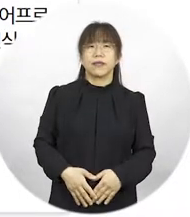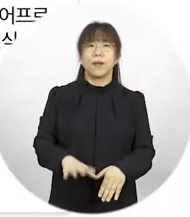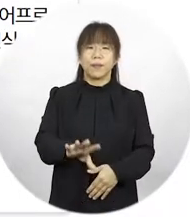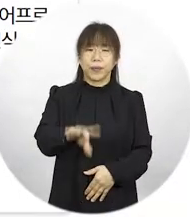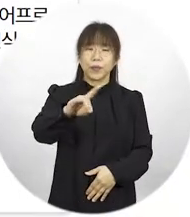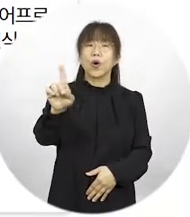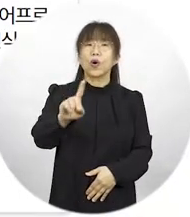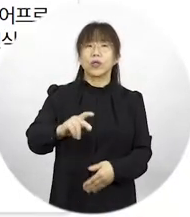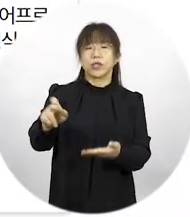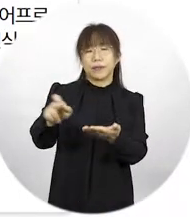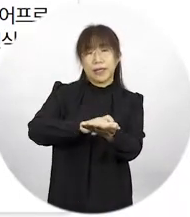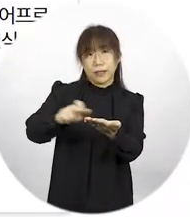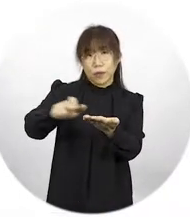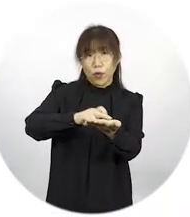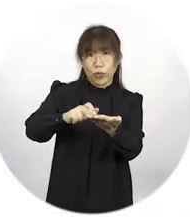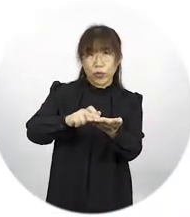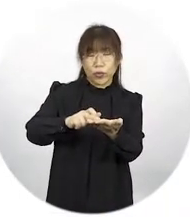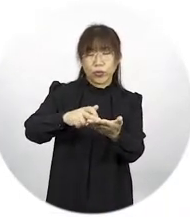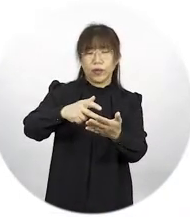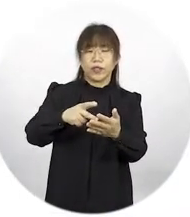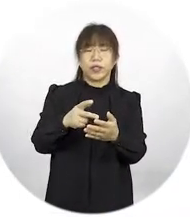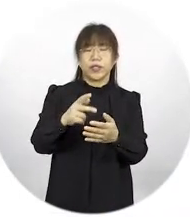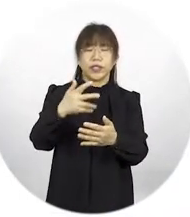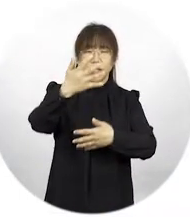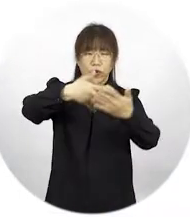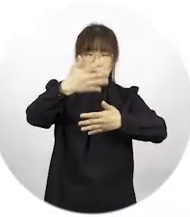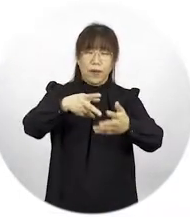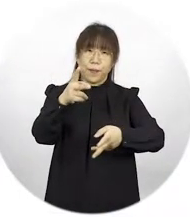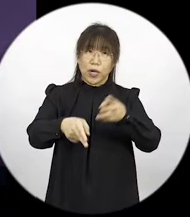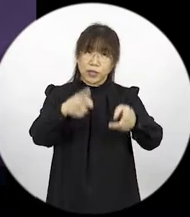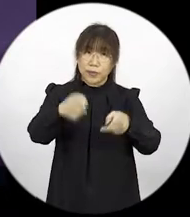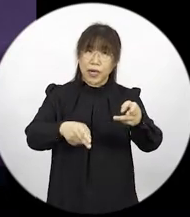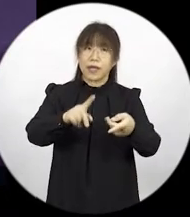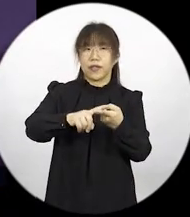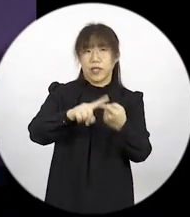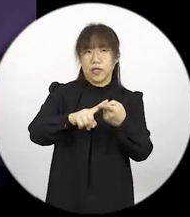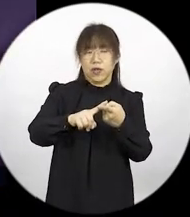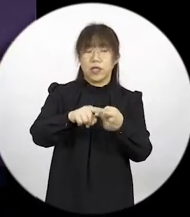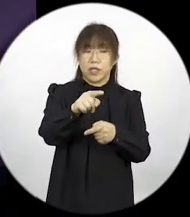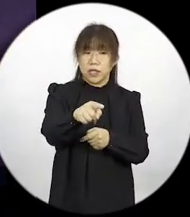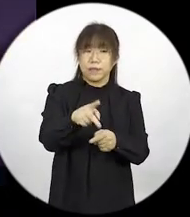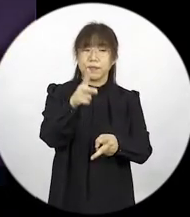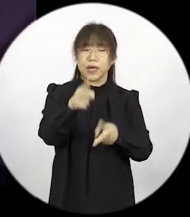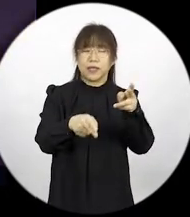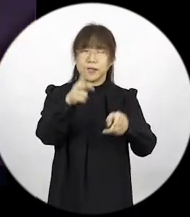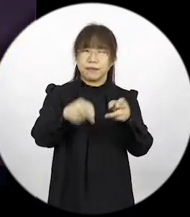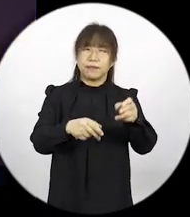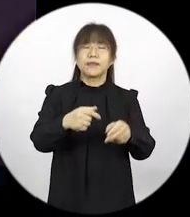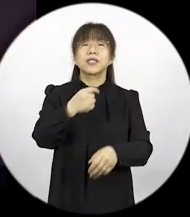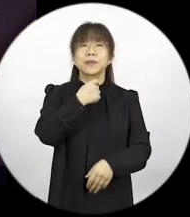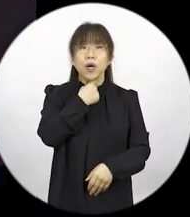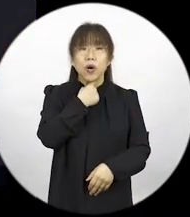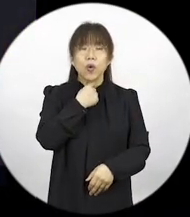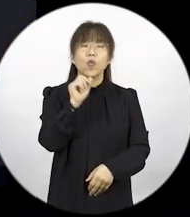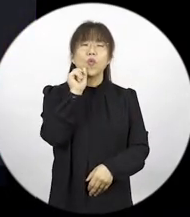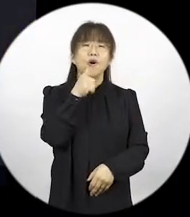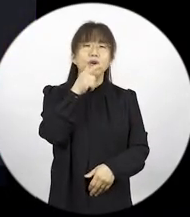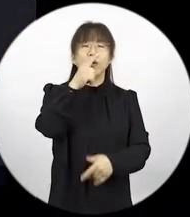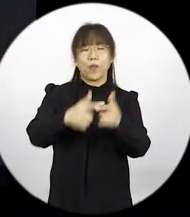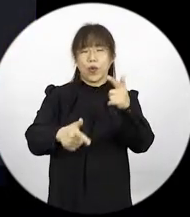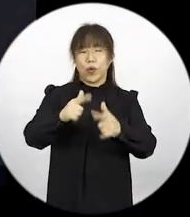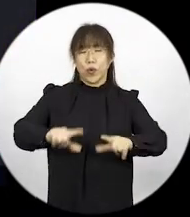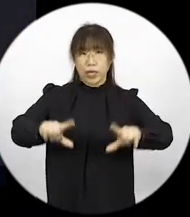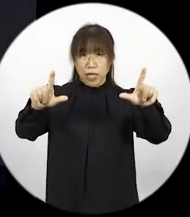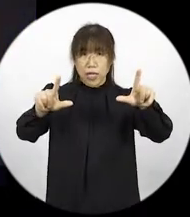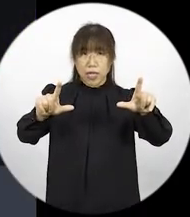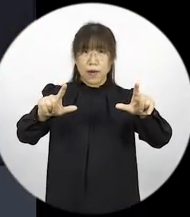먼저 스마트폰 영상 편집의 기초 키네마스터 강좌는 완성도 높은 영상을 만들기 위한 내용으로 매주 월요일과